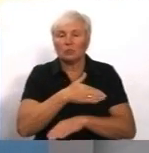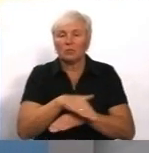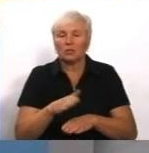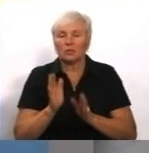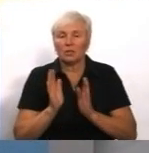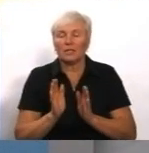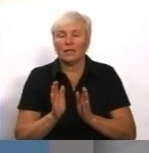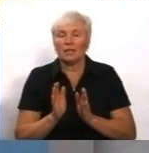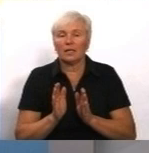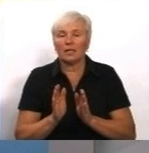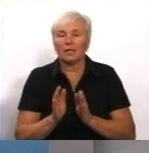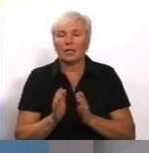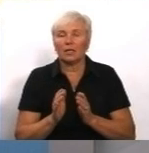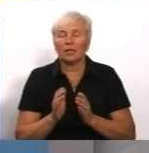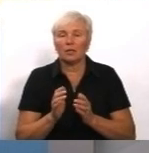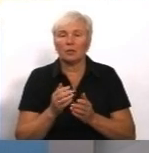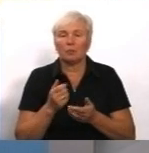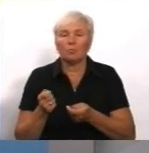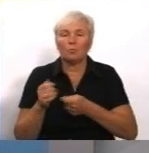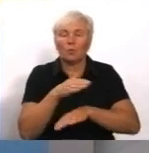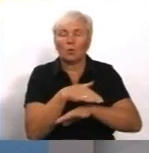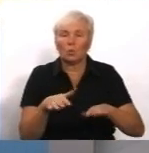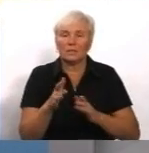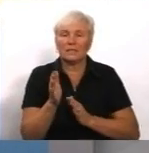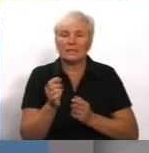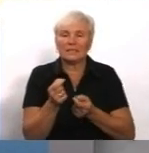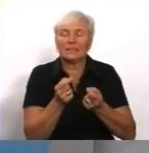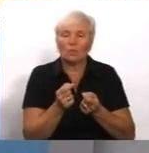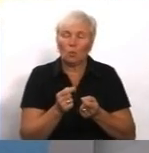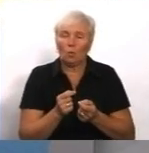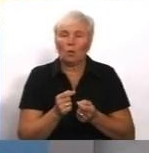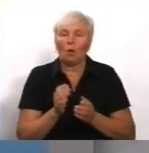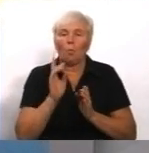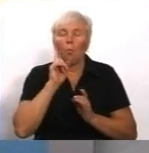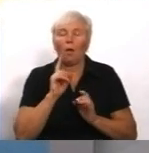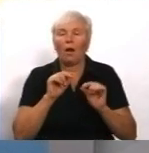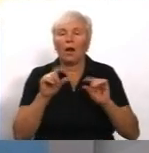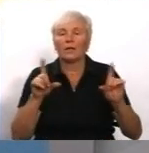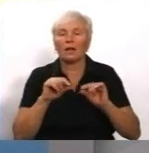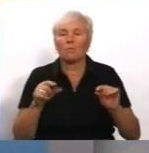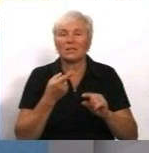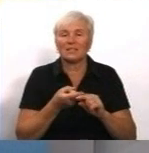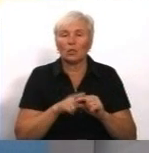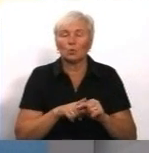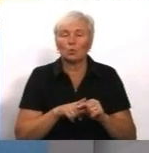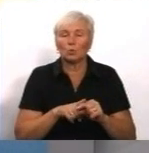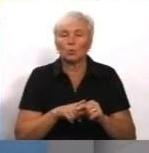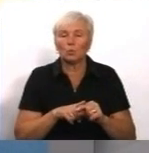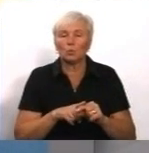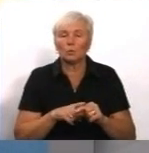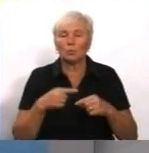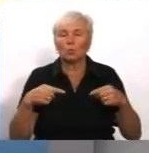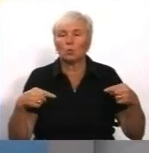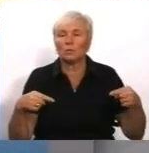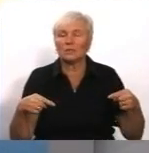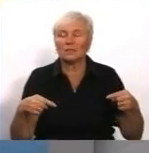зрізів квіт. І поки що рекламацій на цю продукцію не було,